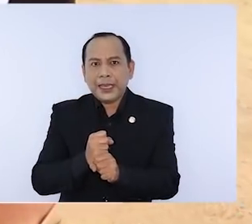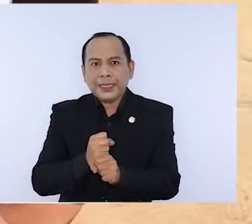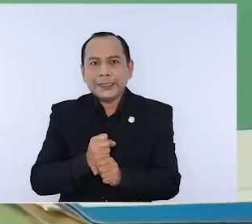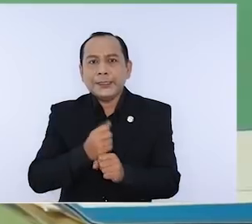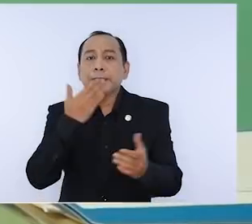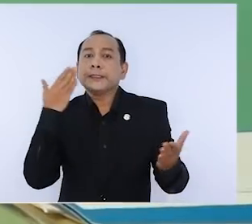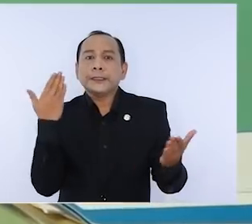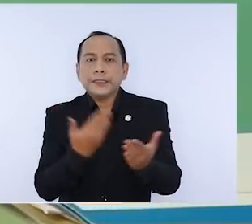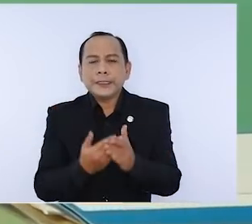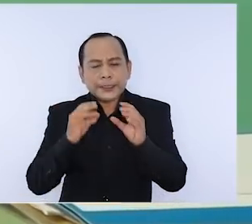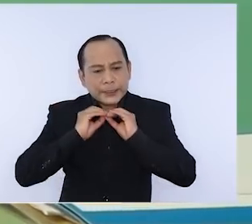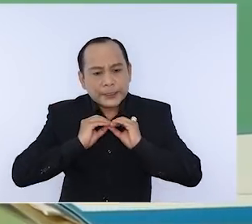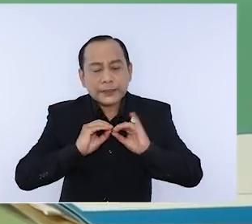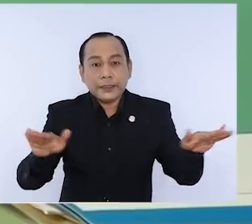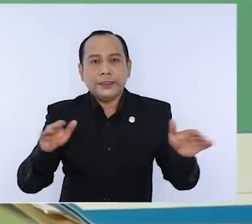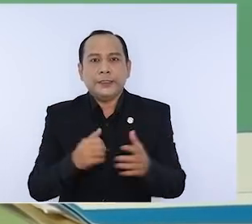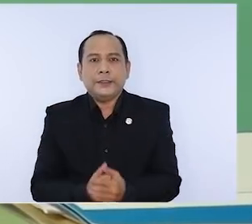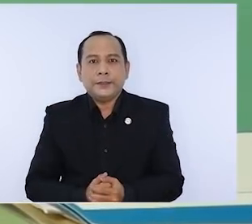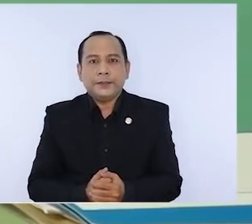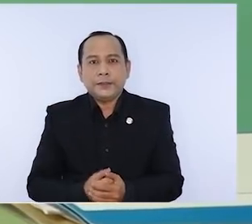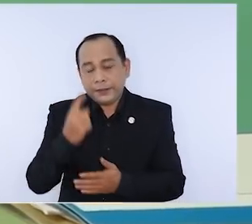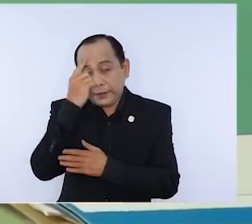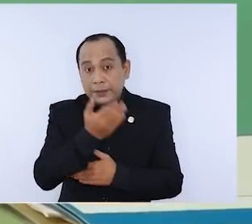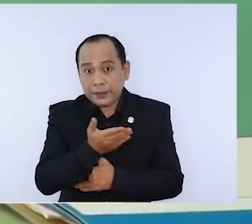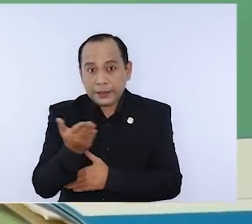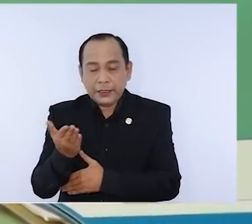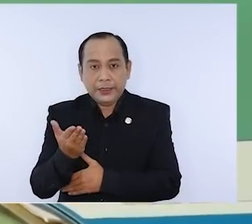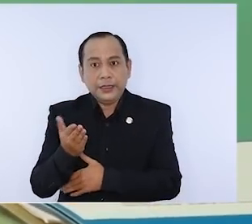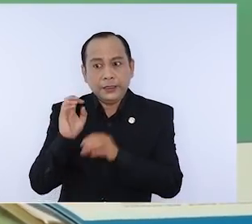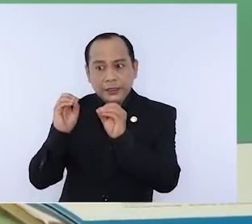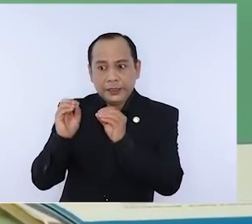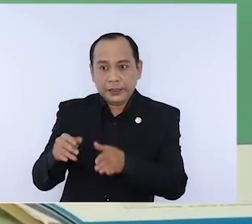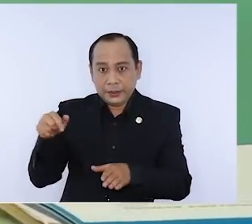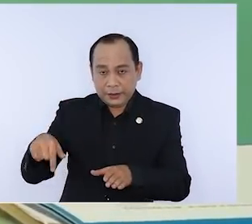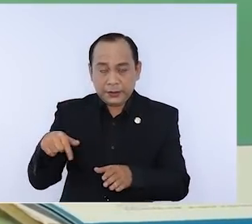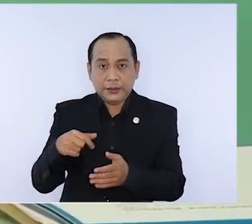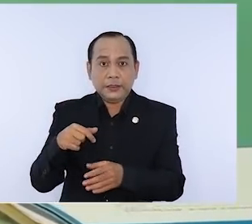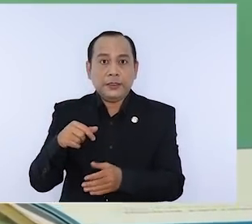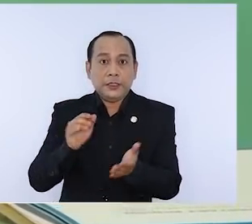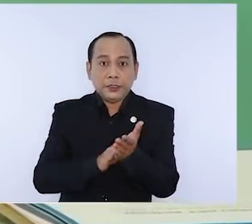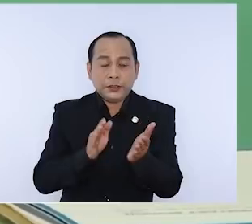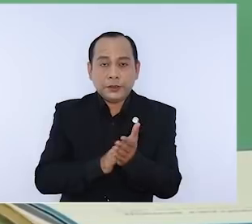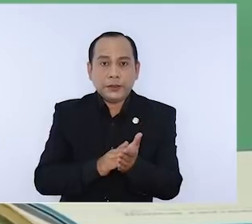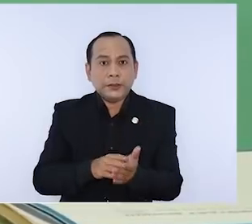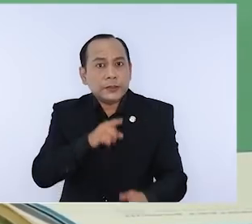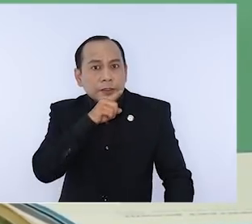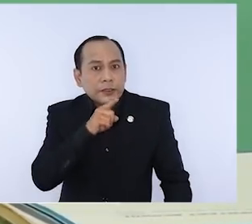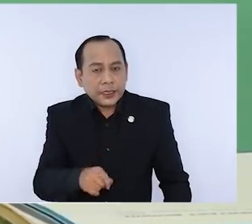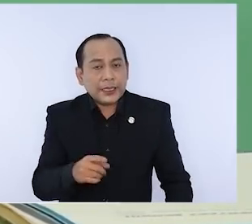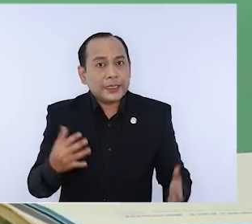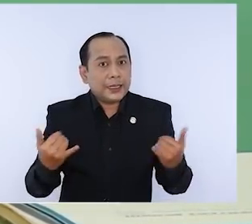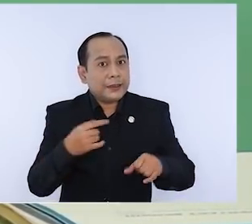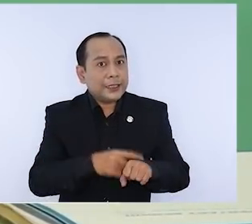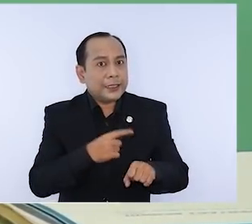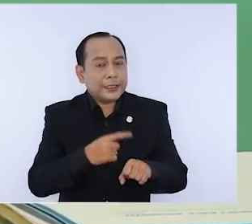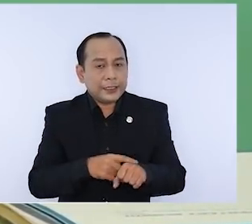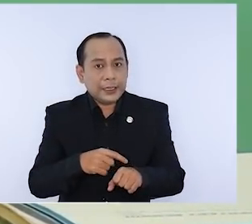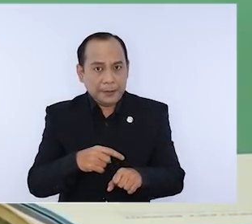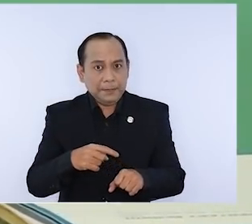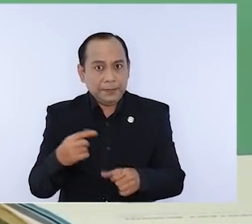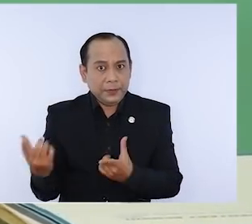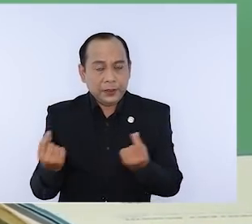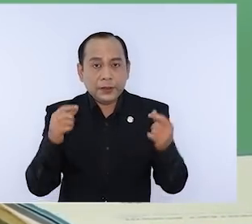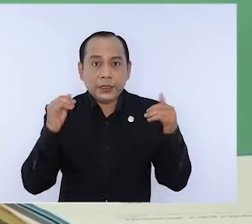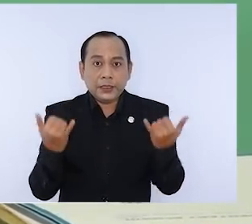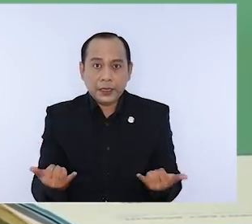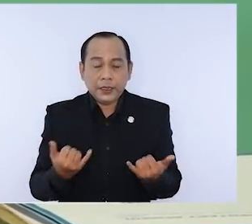Contagious. Isang karangalan para sa amin, lalo sa amin na punong duro ng paaralan ito sapagkat talagang napapanuhon yung ginawa natin ngayon.